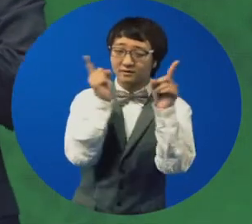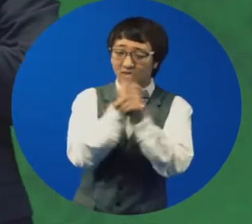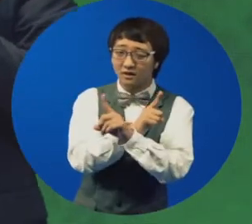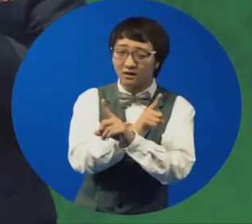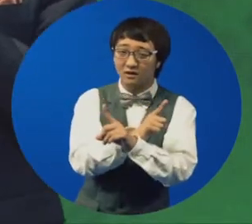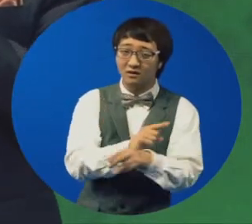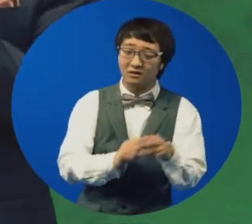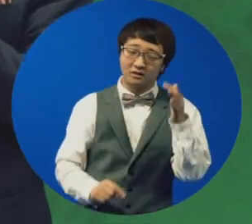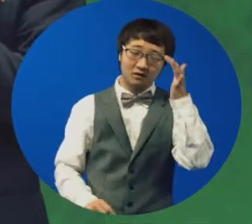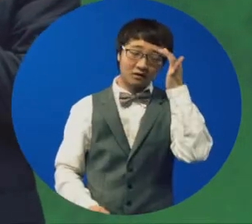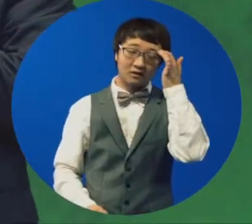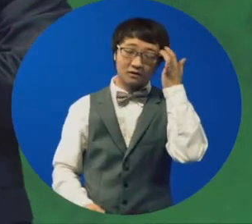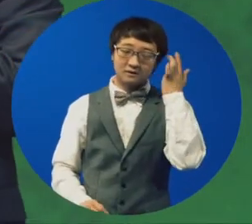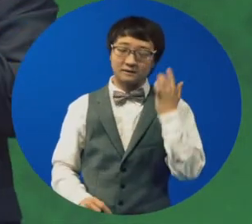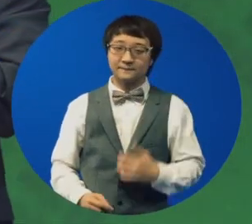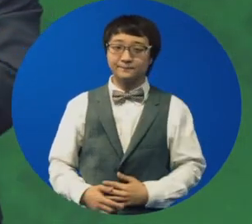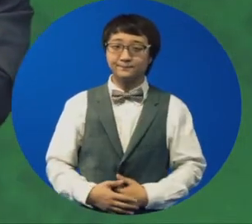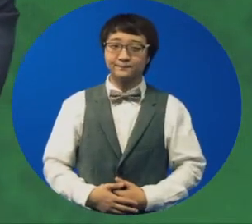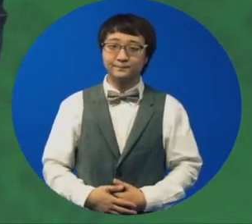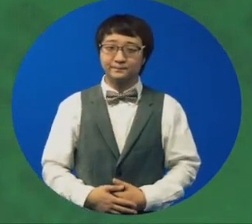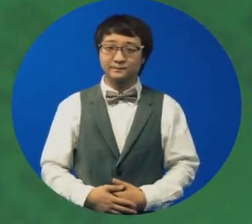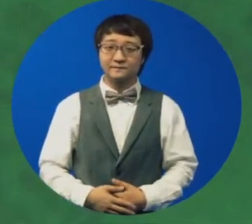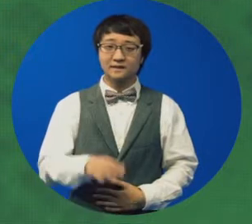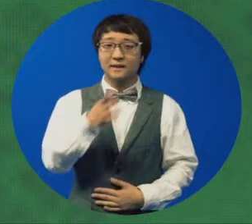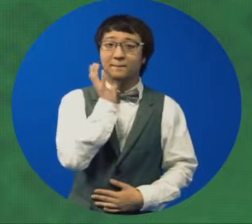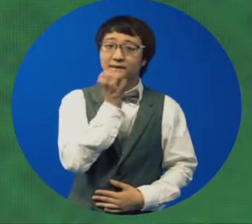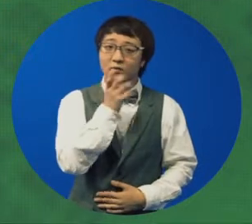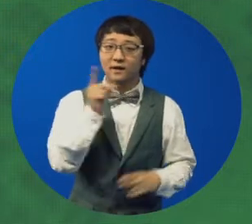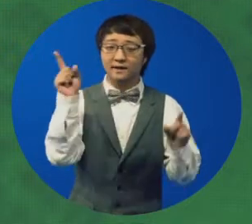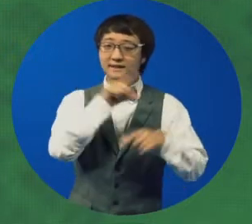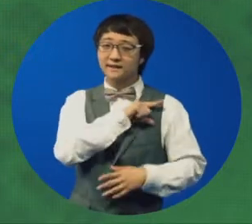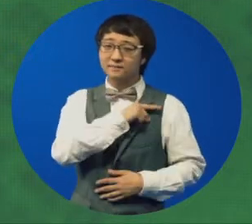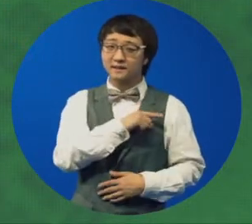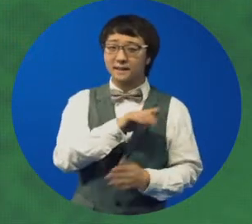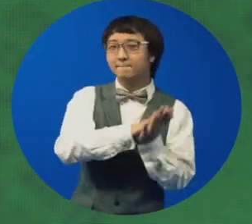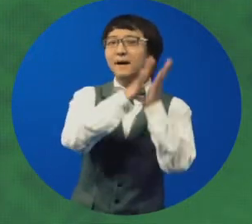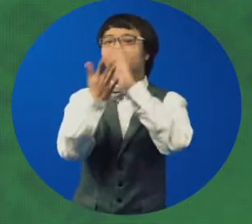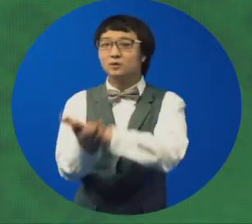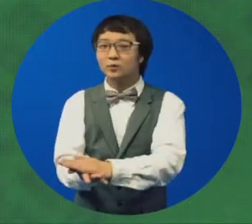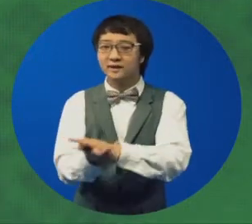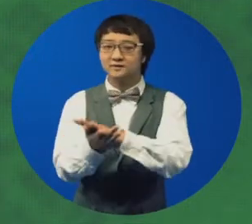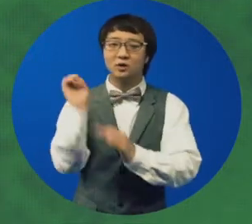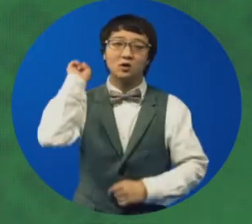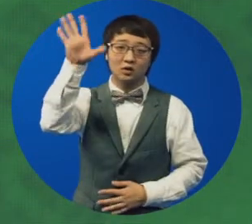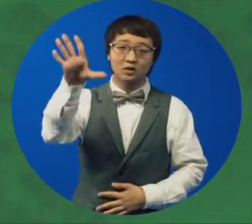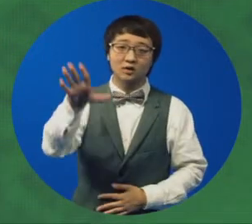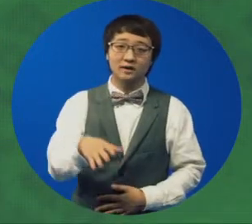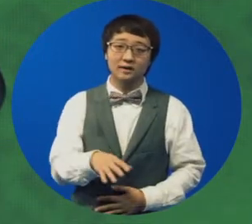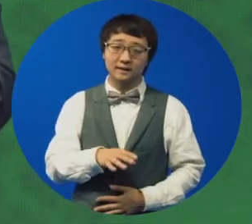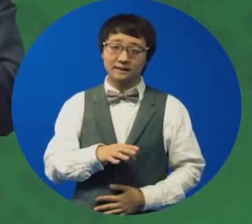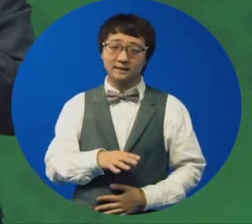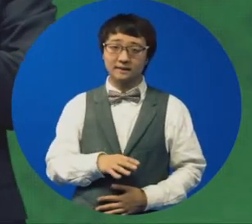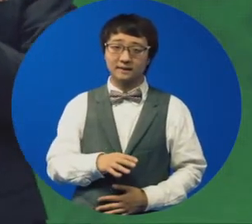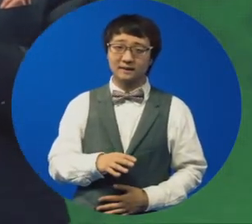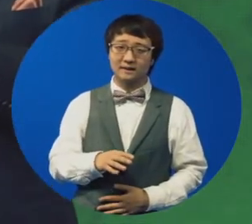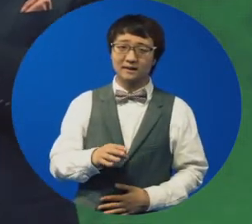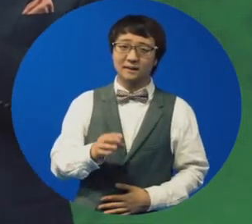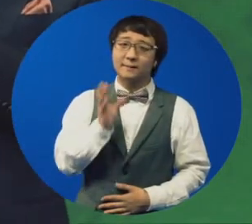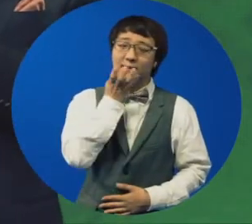그런 의미였어요. 근데 베드로가 이름이 바뀌어지고 예수님이 베드로라고 말씀하셨는데 베드로는 반석처럼 못